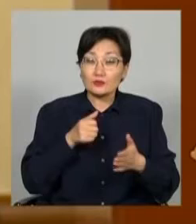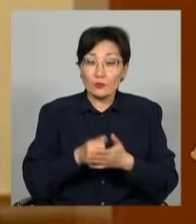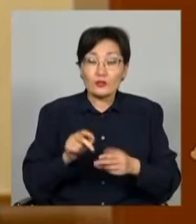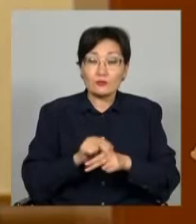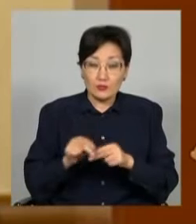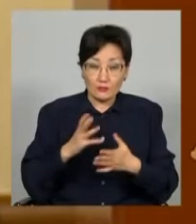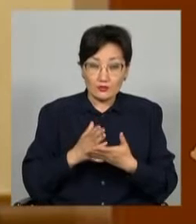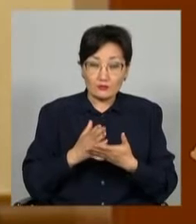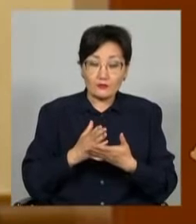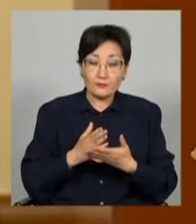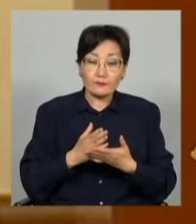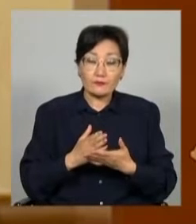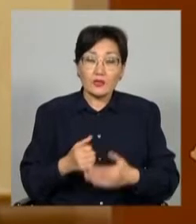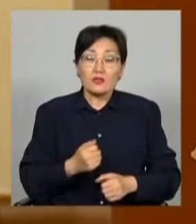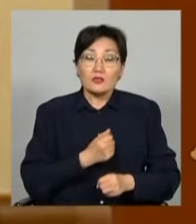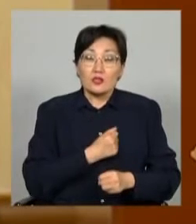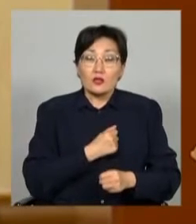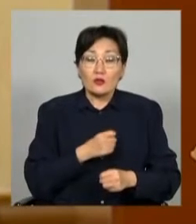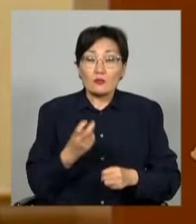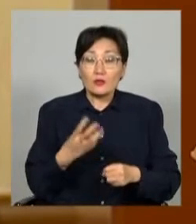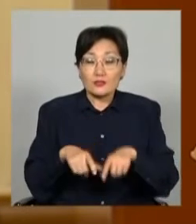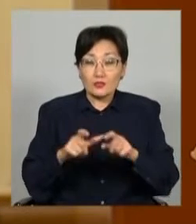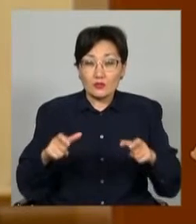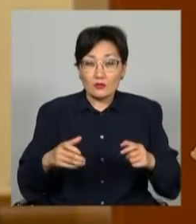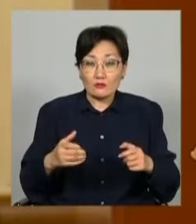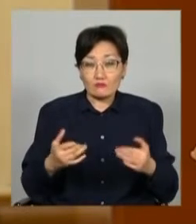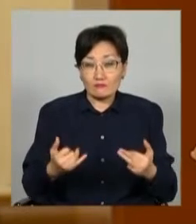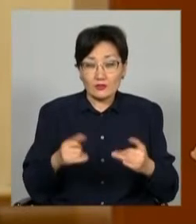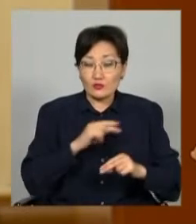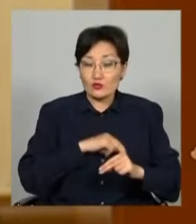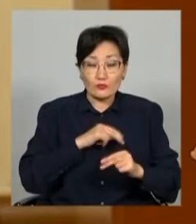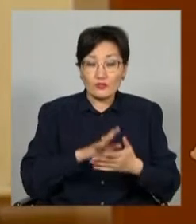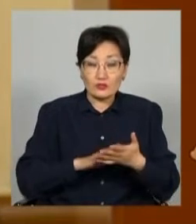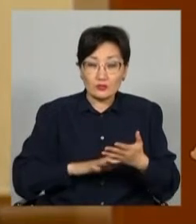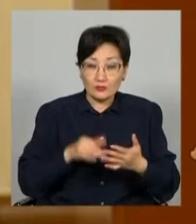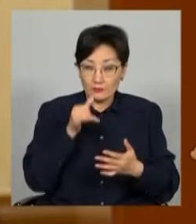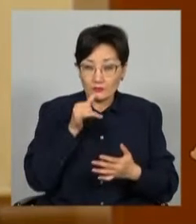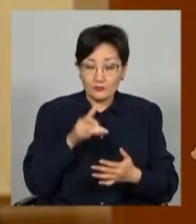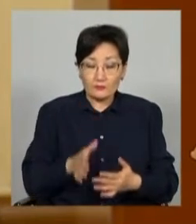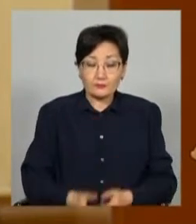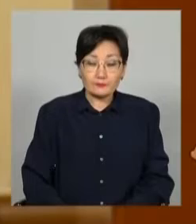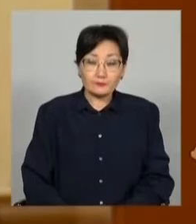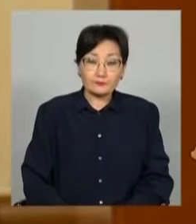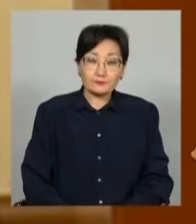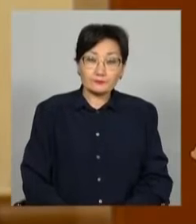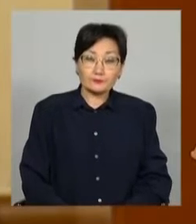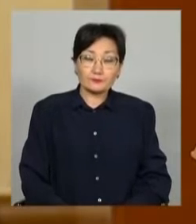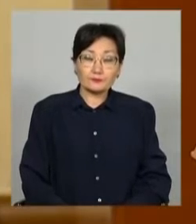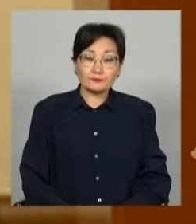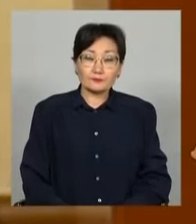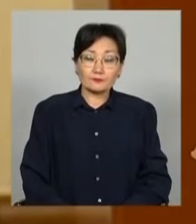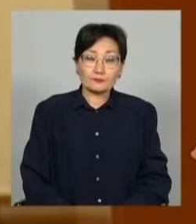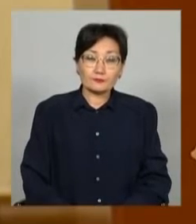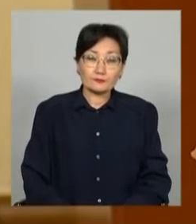ем алуда. Айтып кету керек, біразы өкінішке орай қазір денсаулығына байланысты болашақта біздің